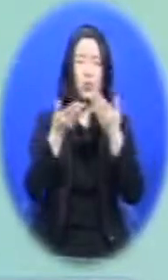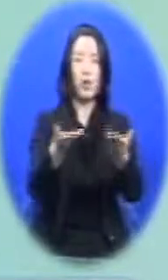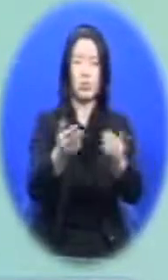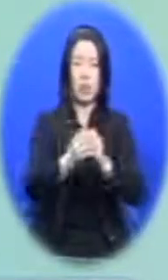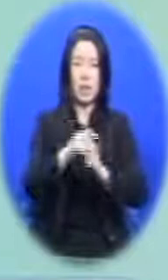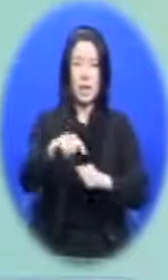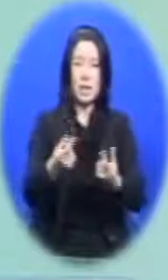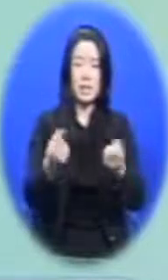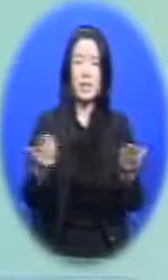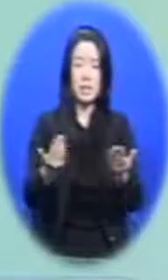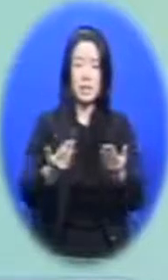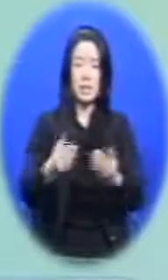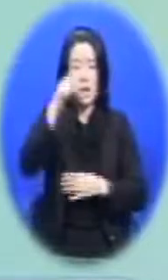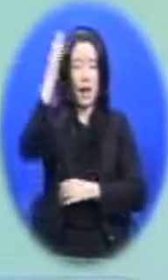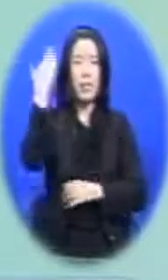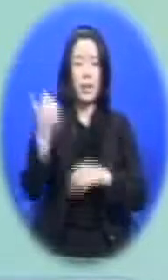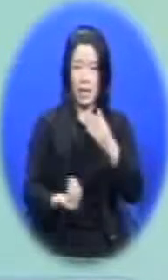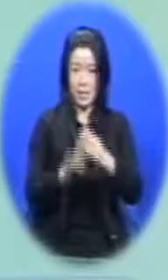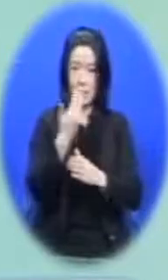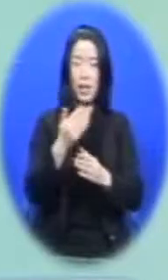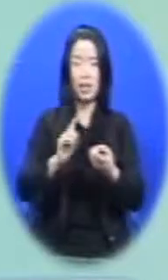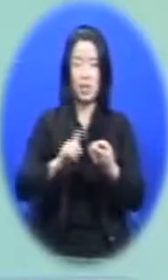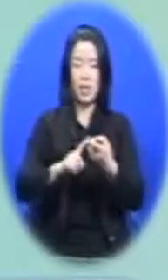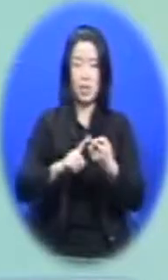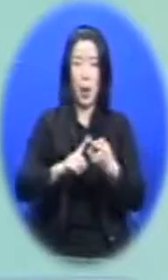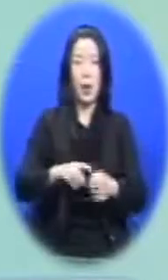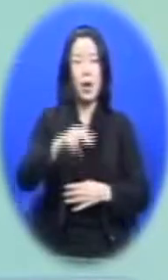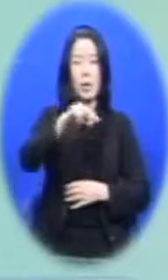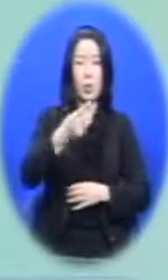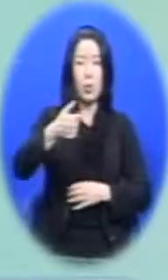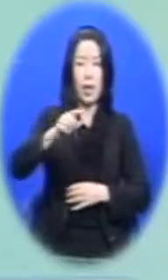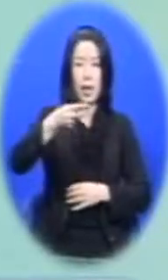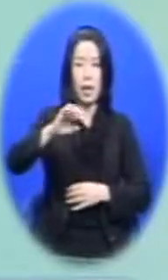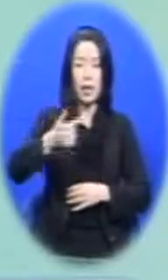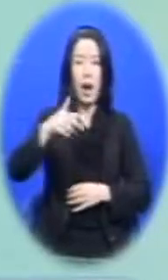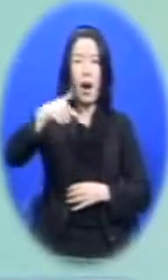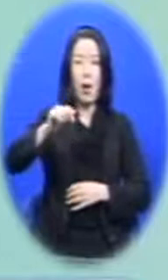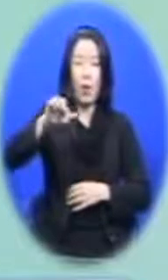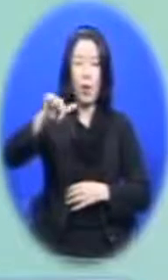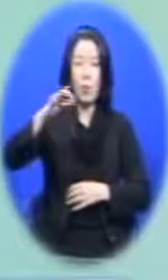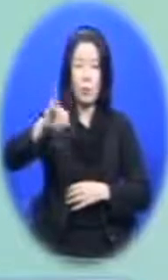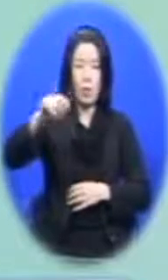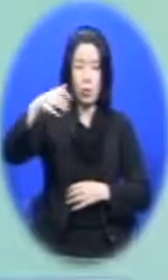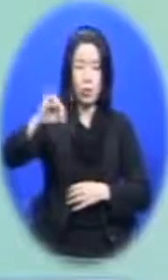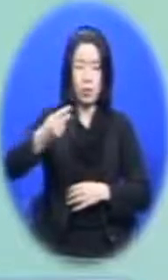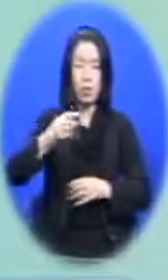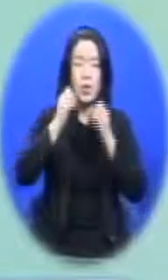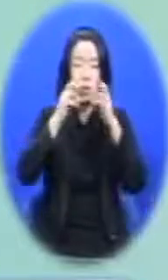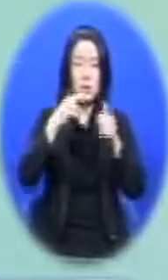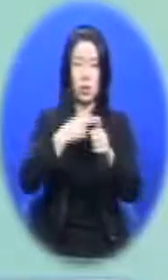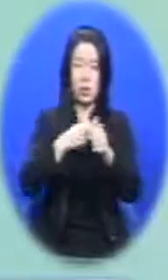이랬던 일들이 그때 당시에 일어나고 있었음을 이 조나단 고포스 선교사님이 그 당시에 중국과 한국을 오고